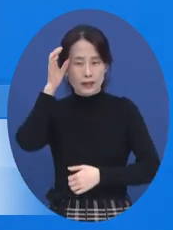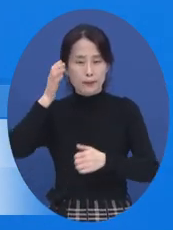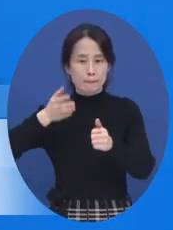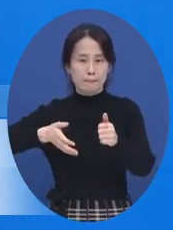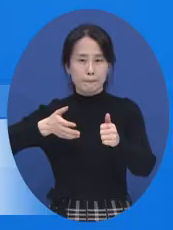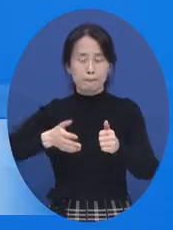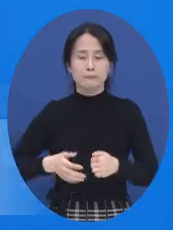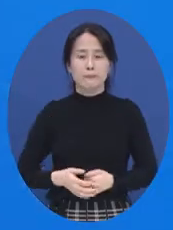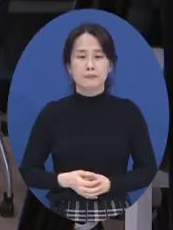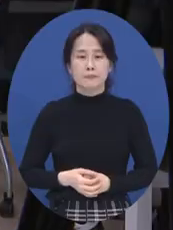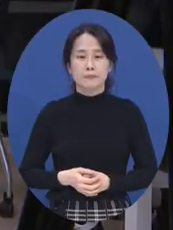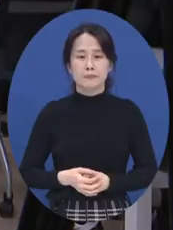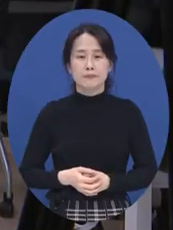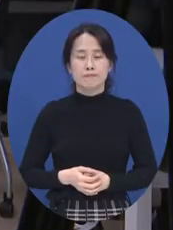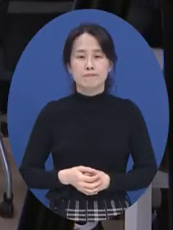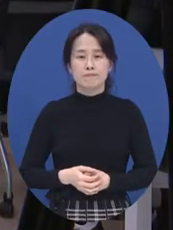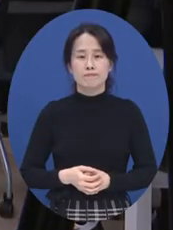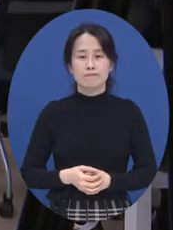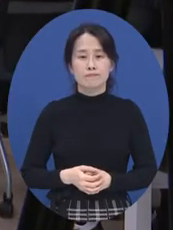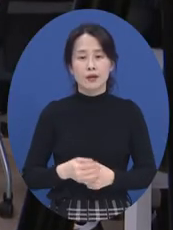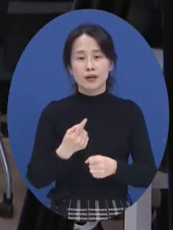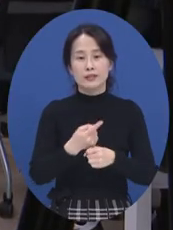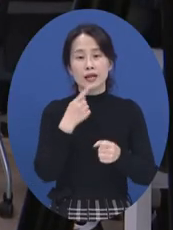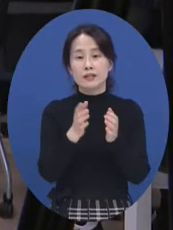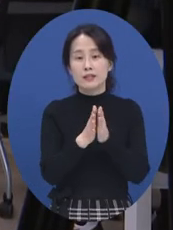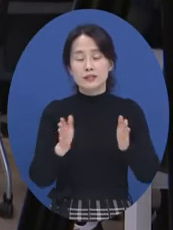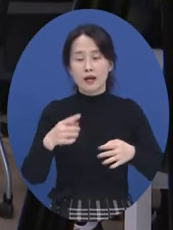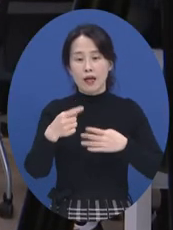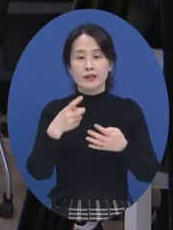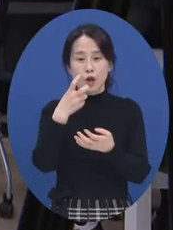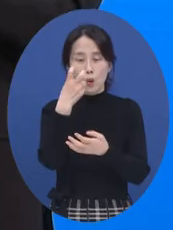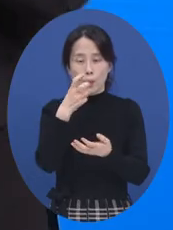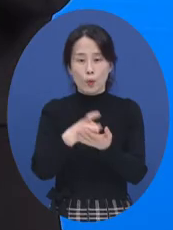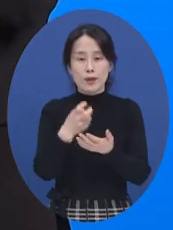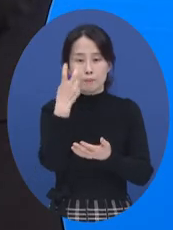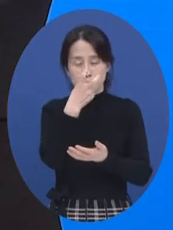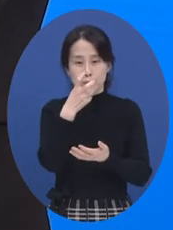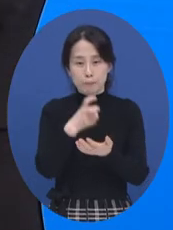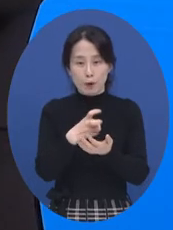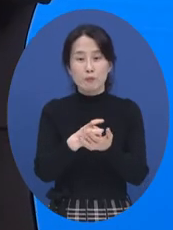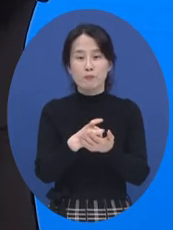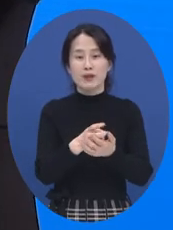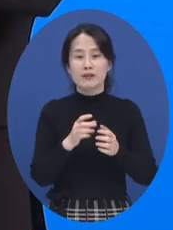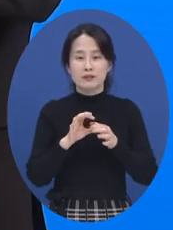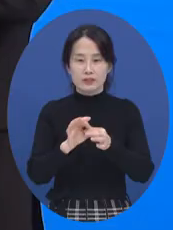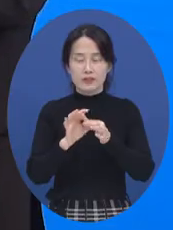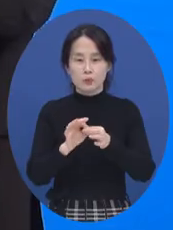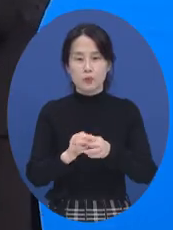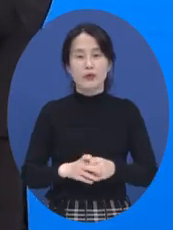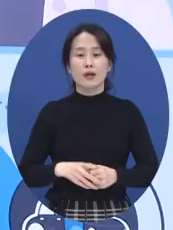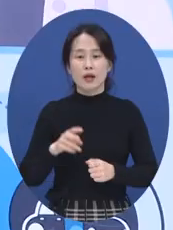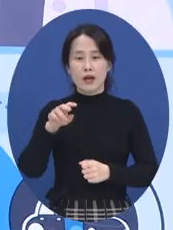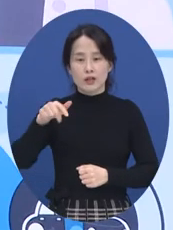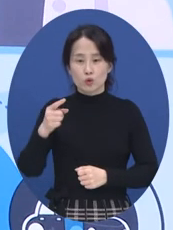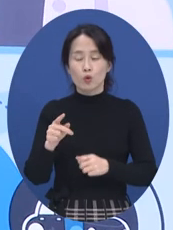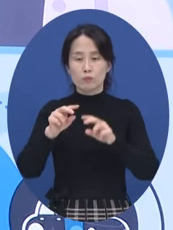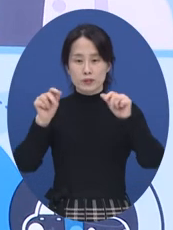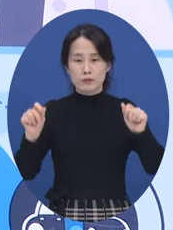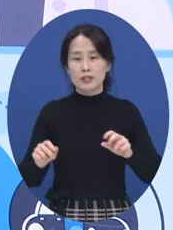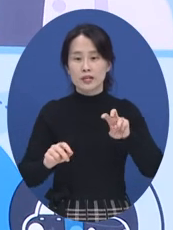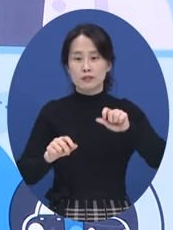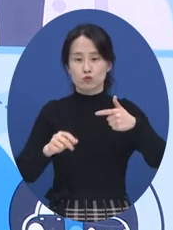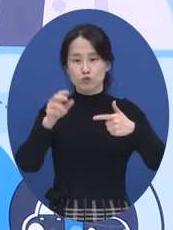참여와 지지를 기대합니다. 경기도는 지난해 시행한 계절 관리제를 통해 같은 기간 대비 초미세먼지 농도는